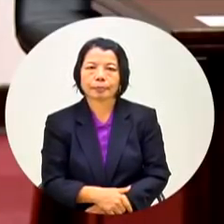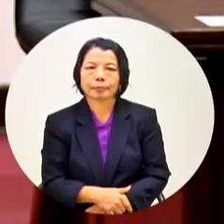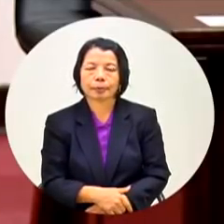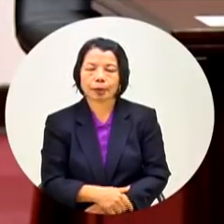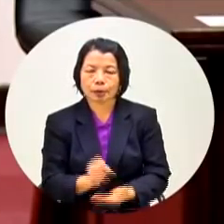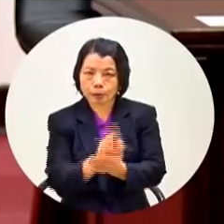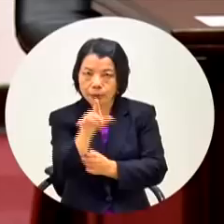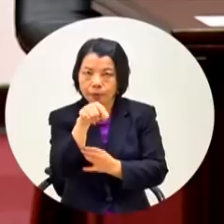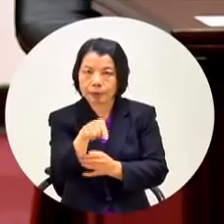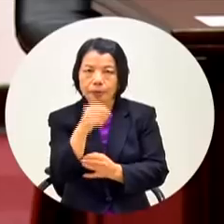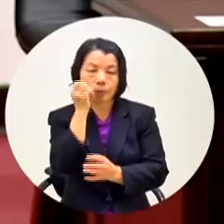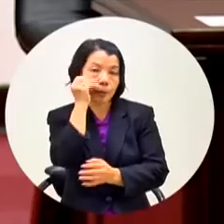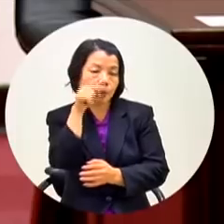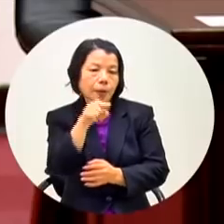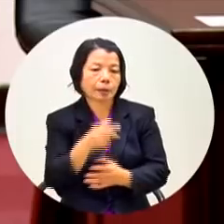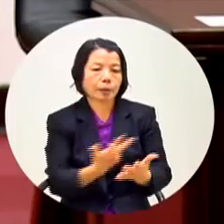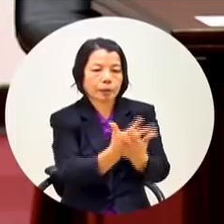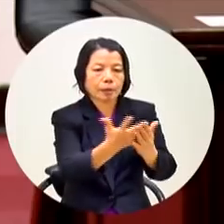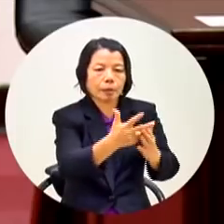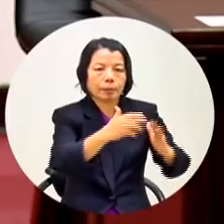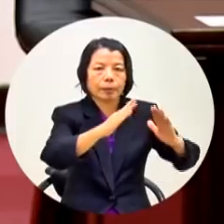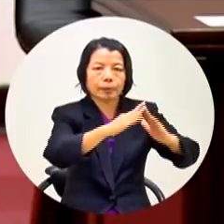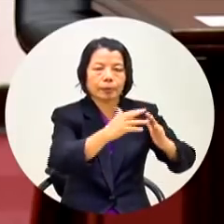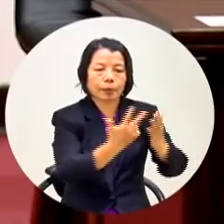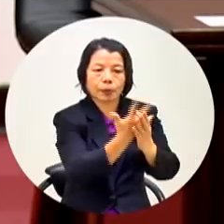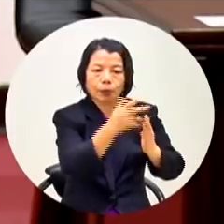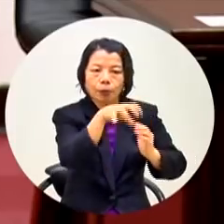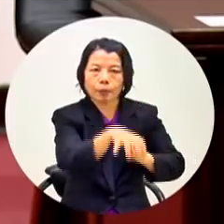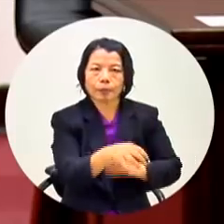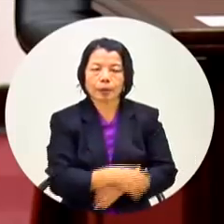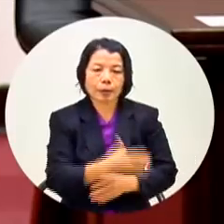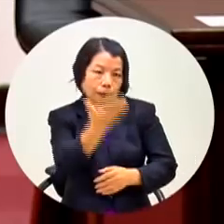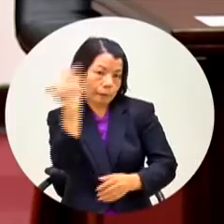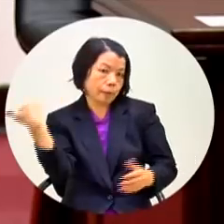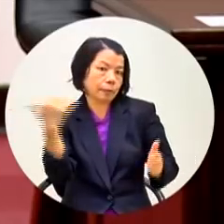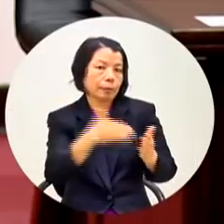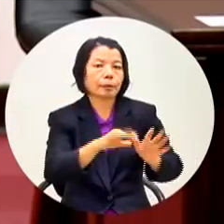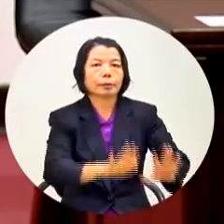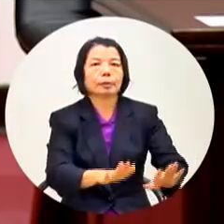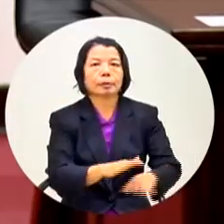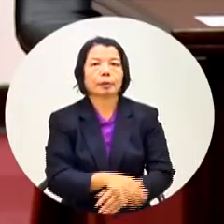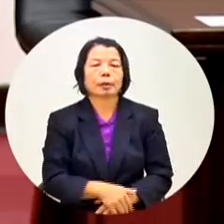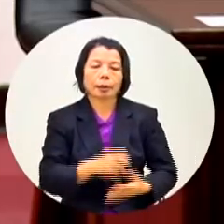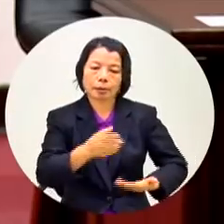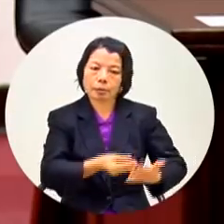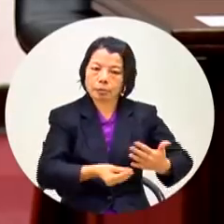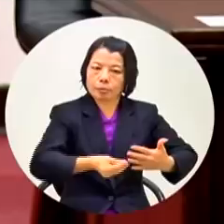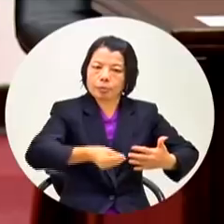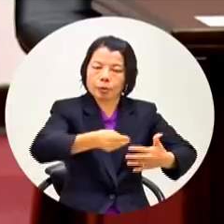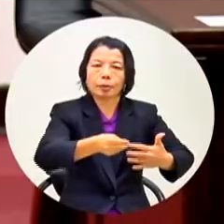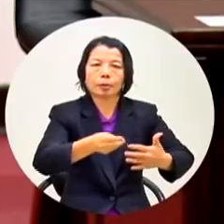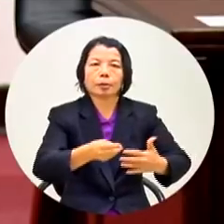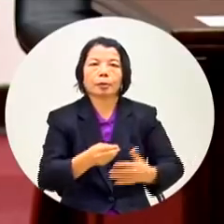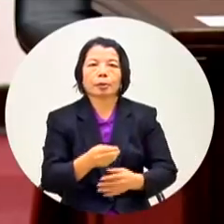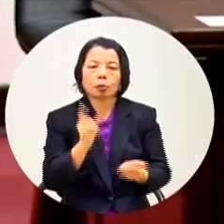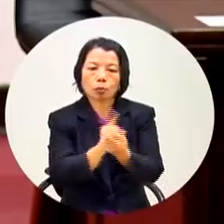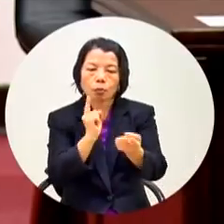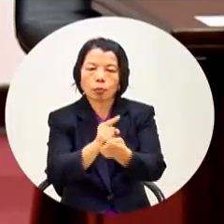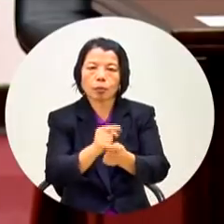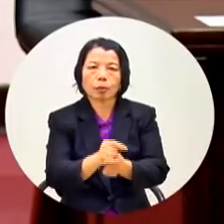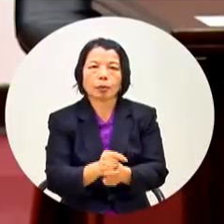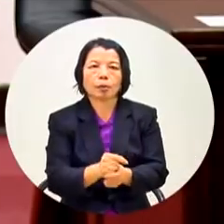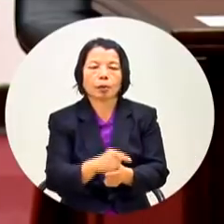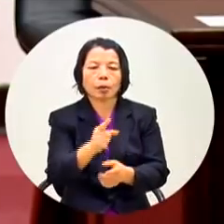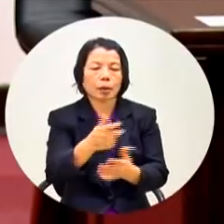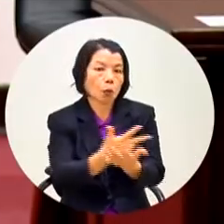高美馆其实现在整个从过去到现在，我们就不断的提升我们在地的一个艺文观赏的一些活动齁。那包